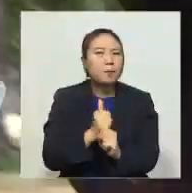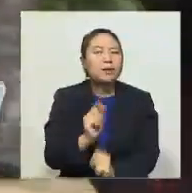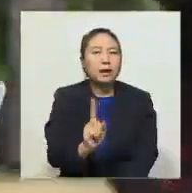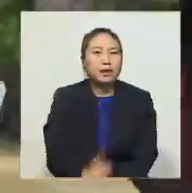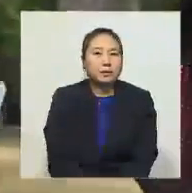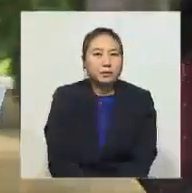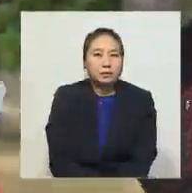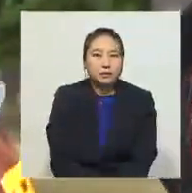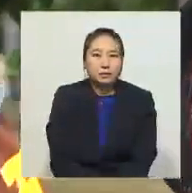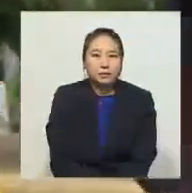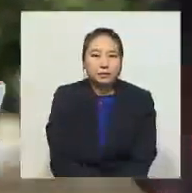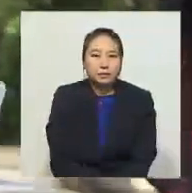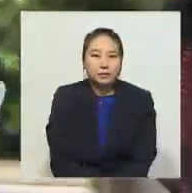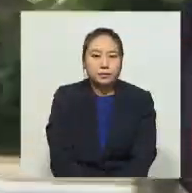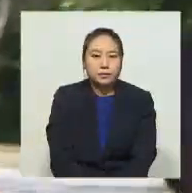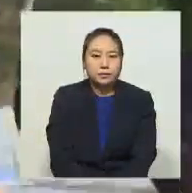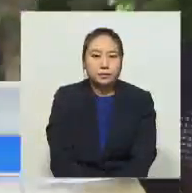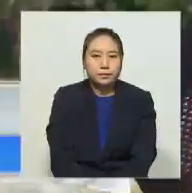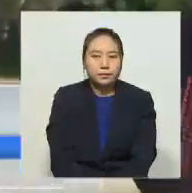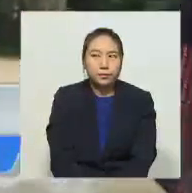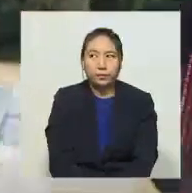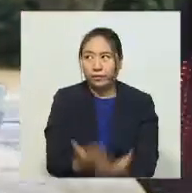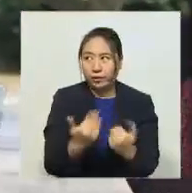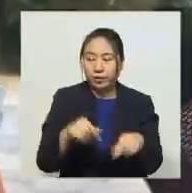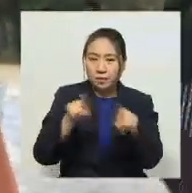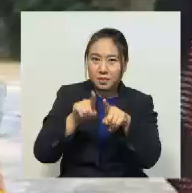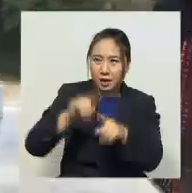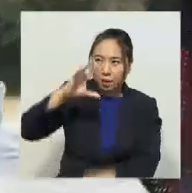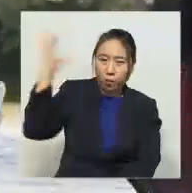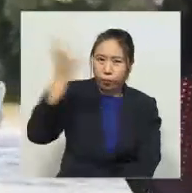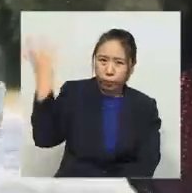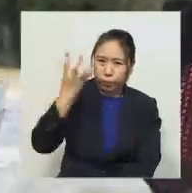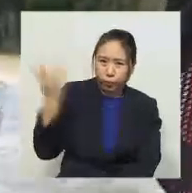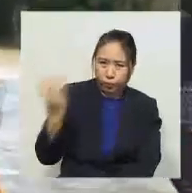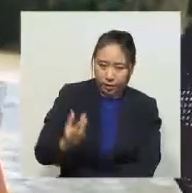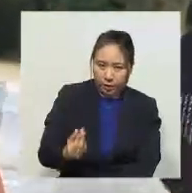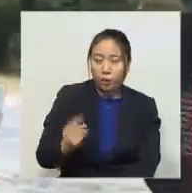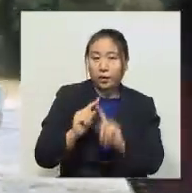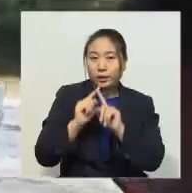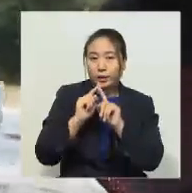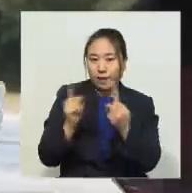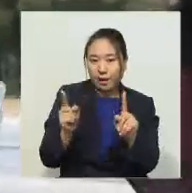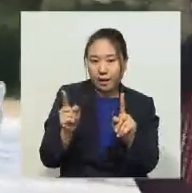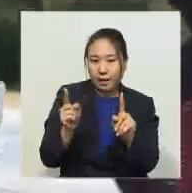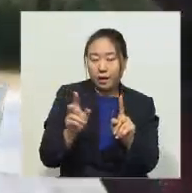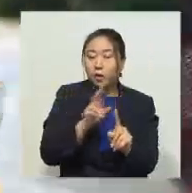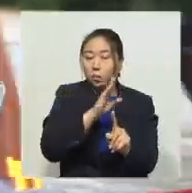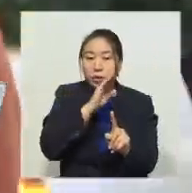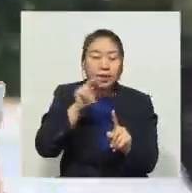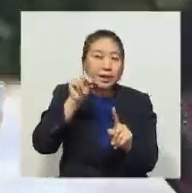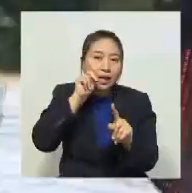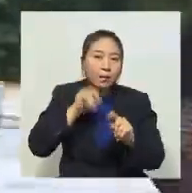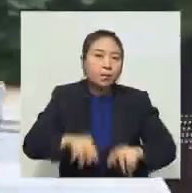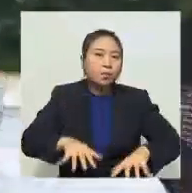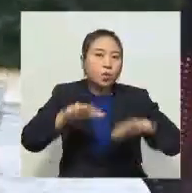ฮะ ตอนนี้มันเป็นลักษณะของพายุเข้านะครับแต่ถ้าน้ำหลากมาธรรมดาก็ค